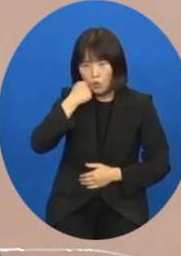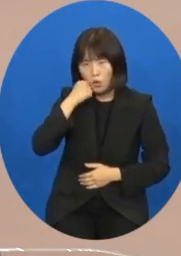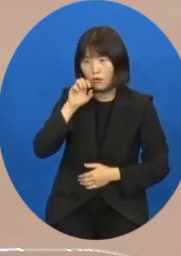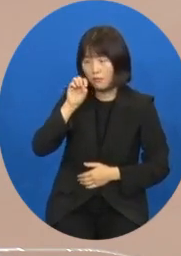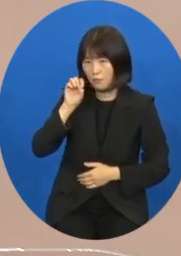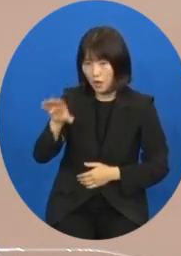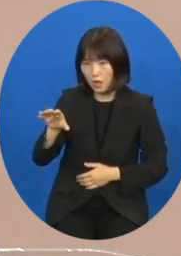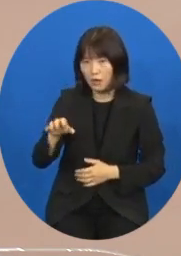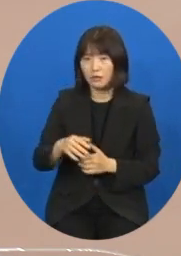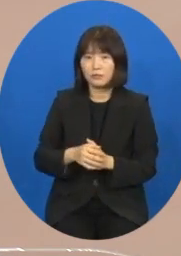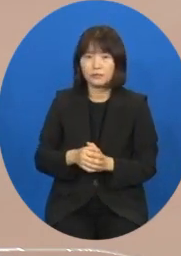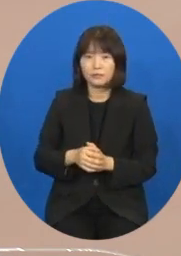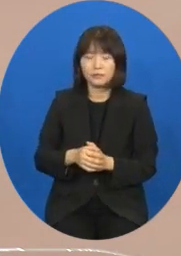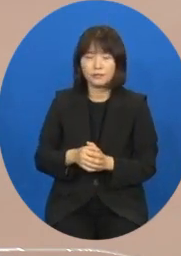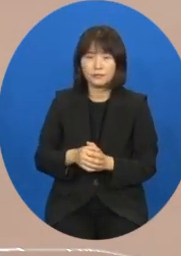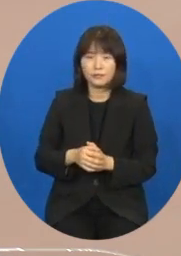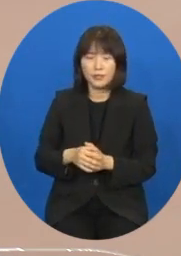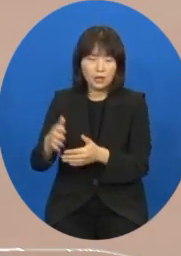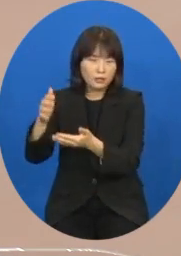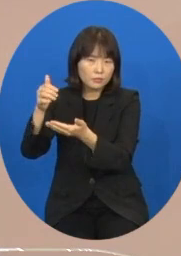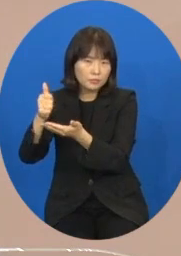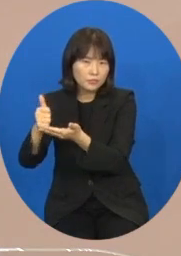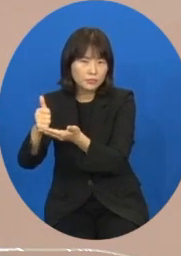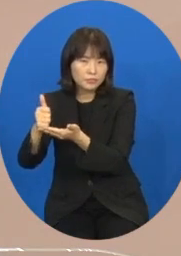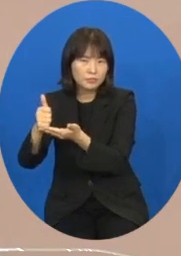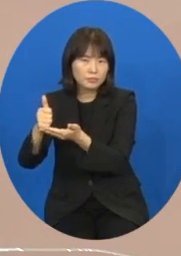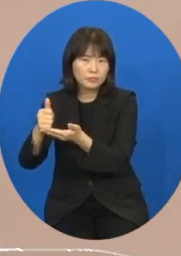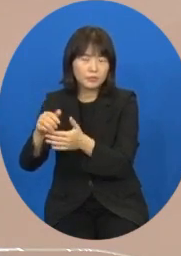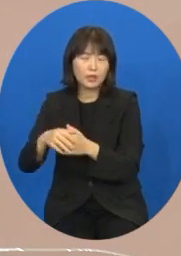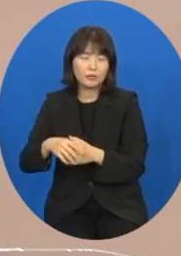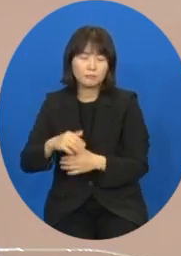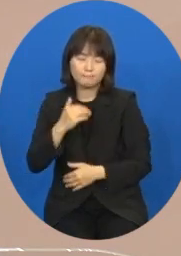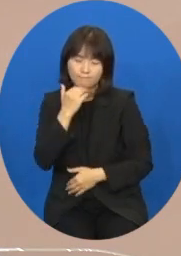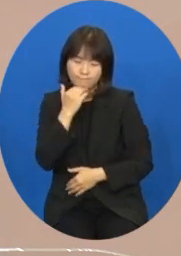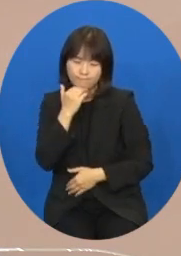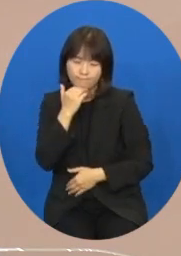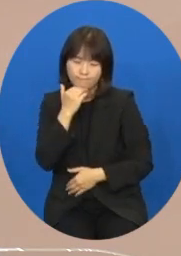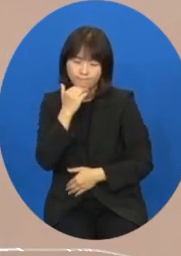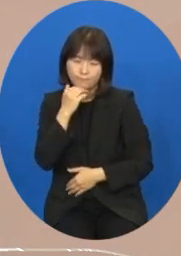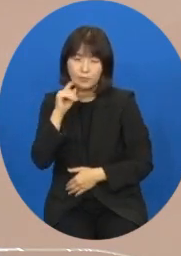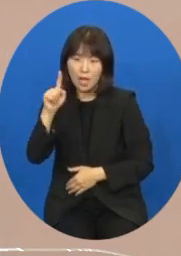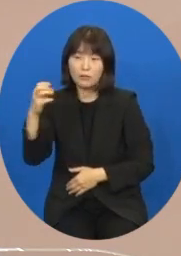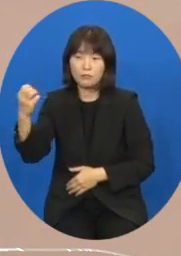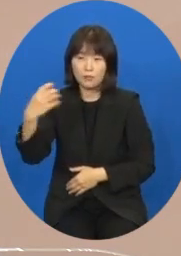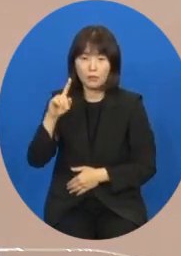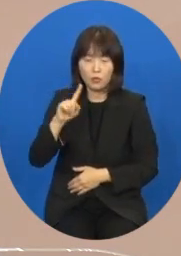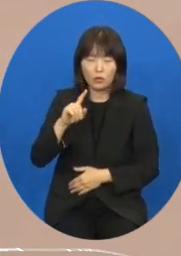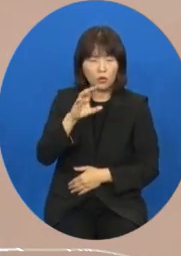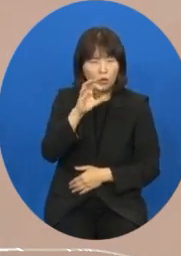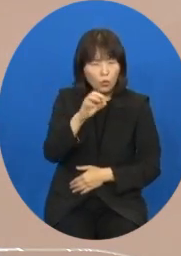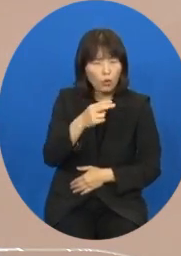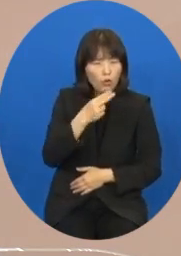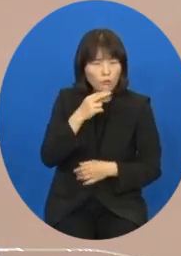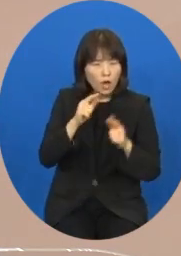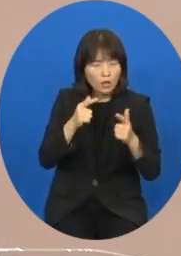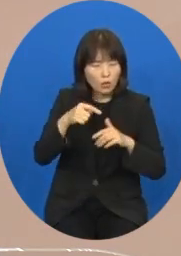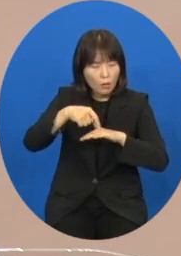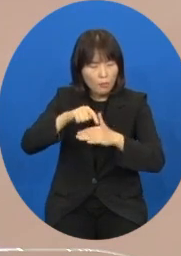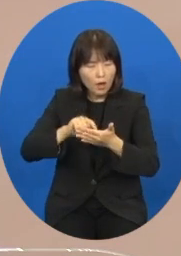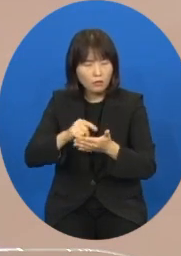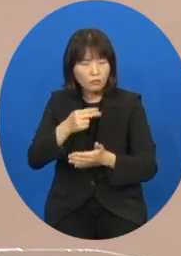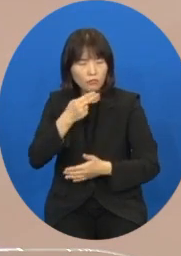그 감사님께서 가만히 계시다가 그냥 한마디 하세요. 돈이 없는 게 아니고 마음이